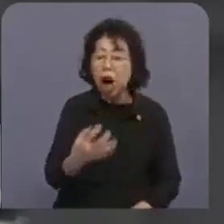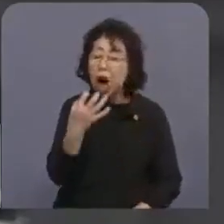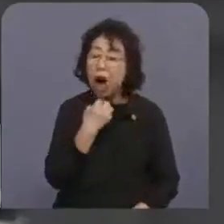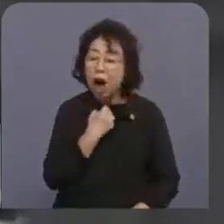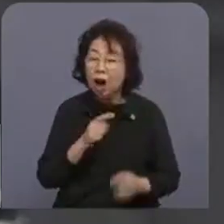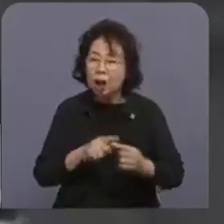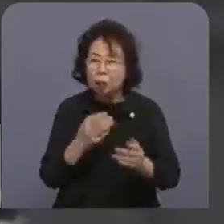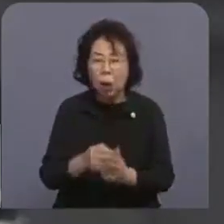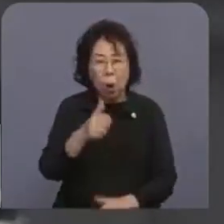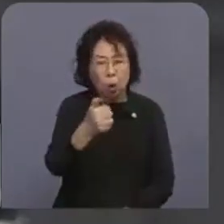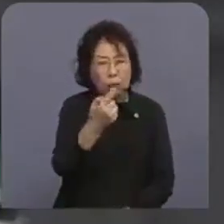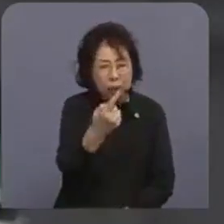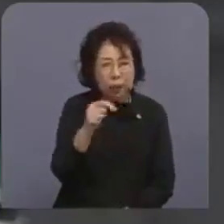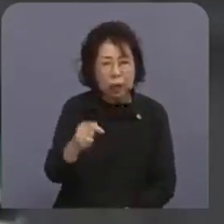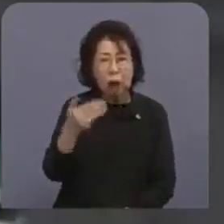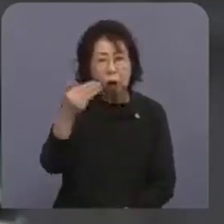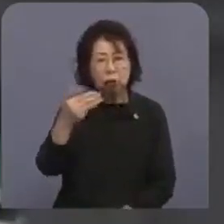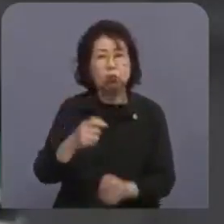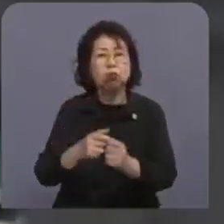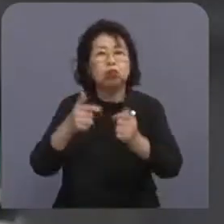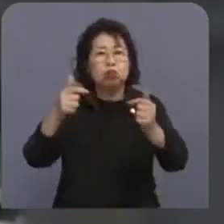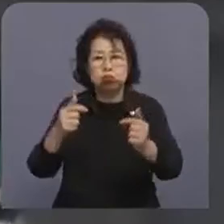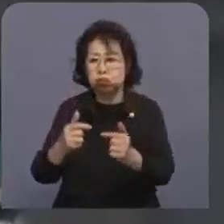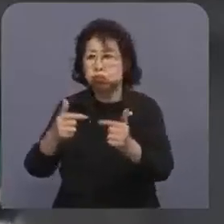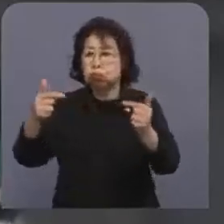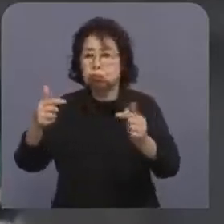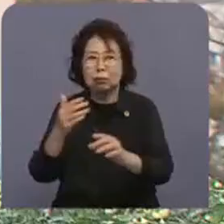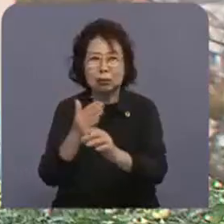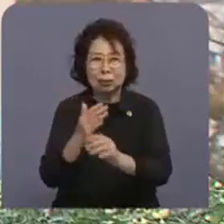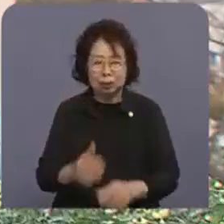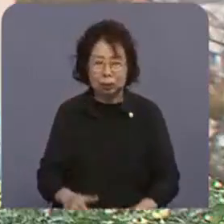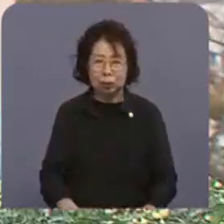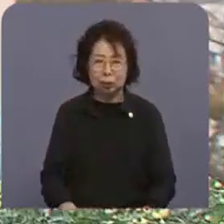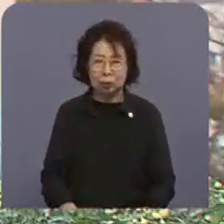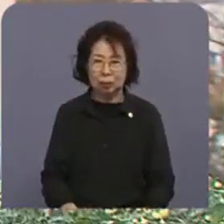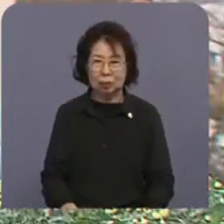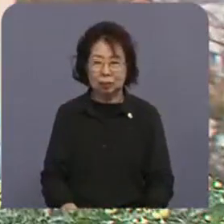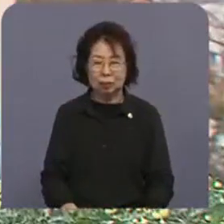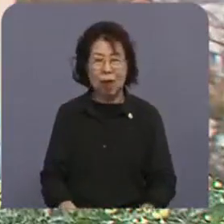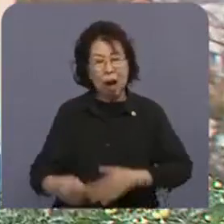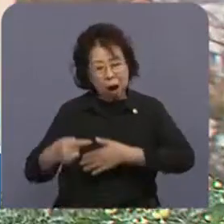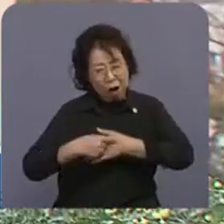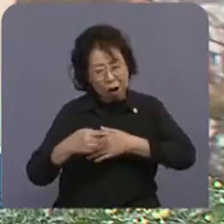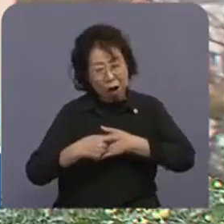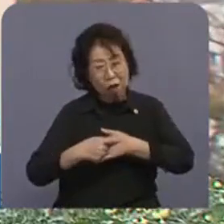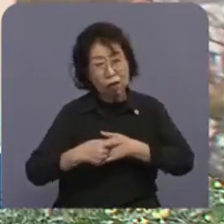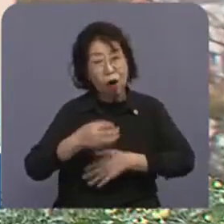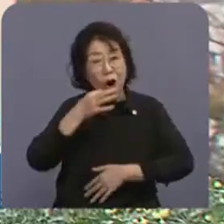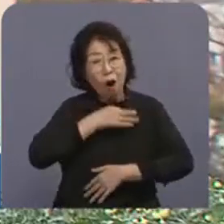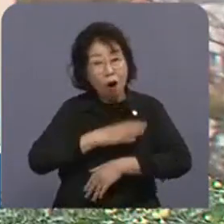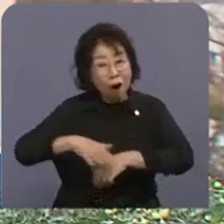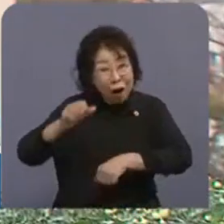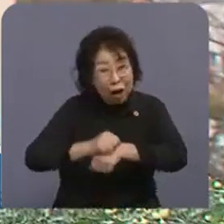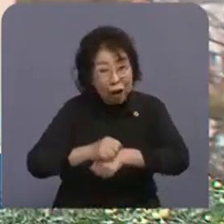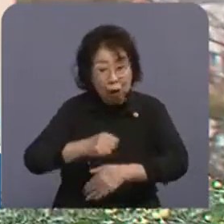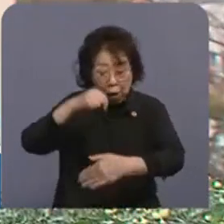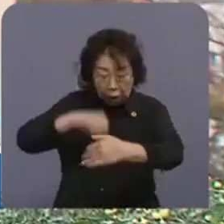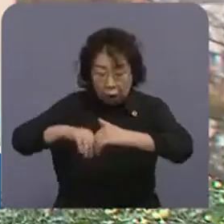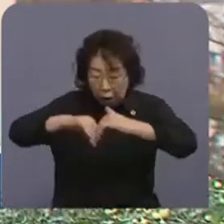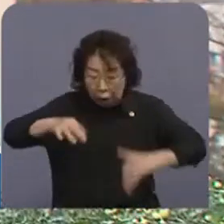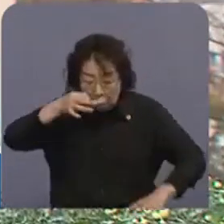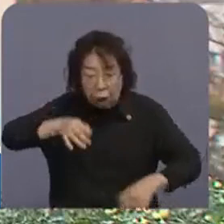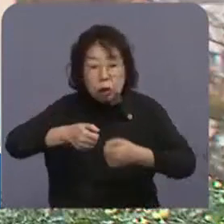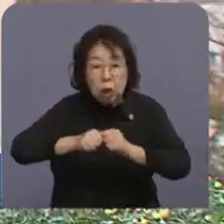이익은 51.9% 각각 증가했습니다 이같은 외형적 성과에도 불구하고 재무지표를